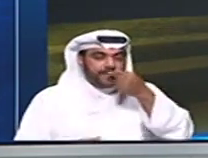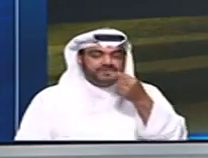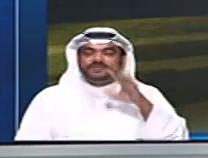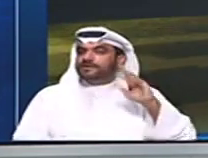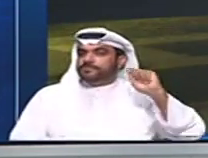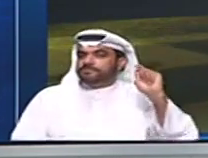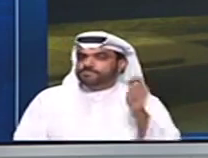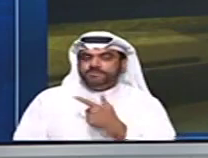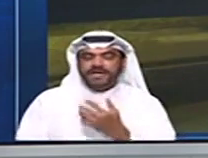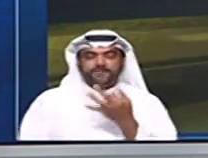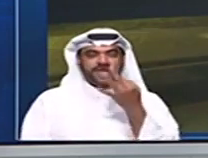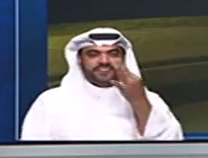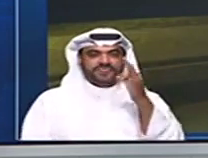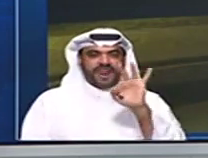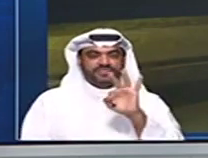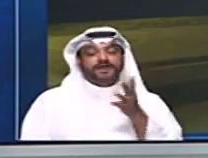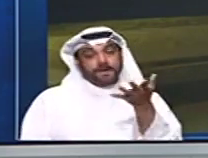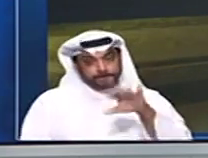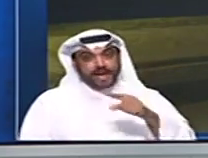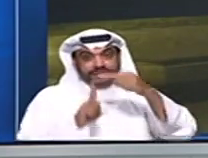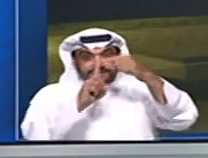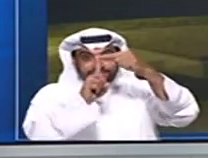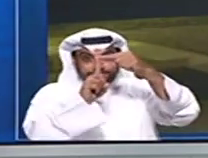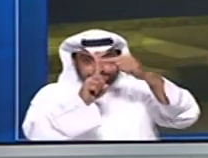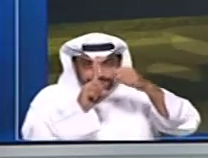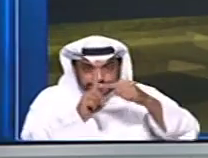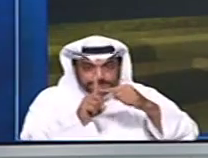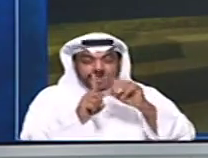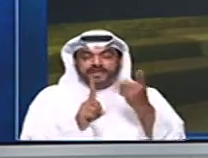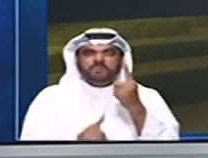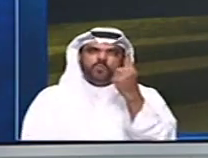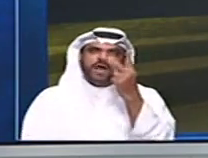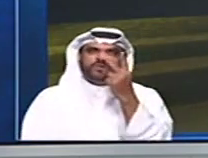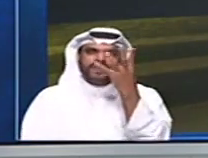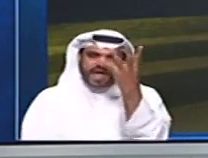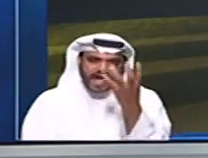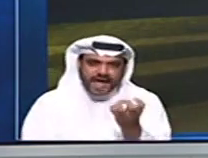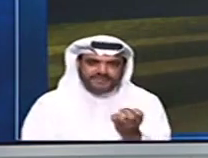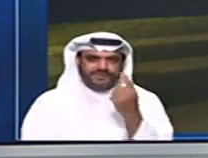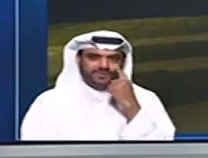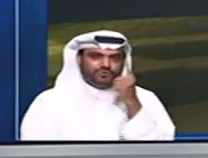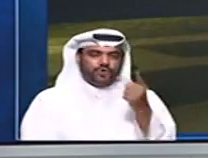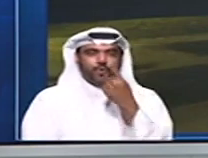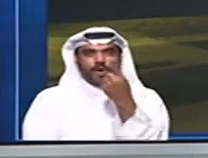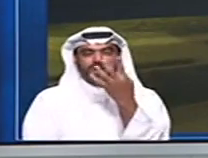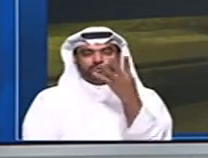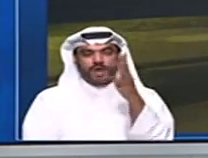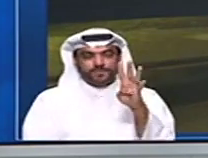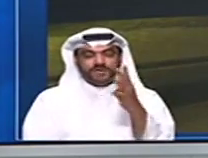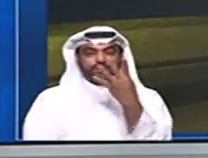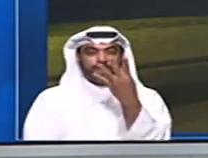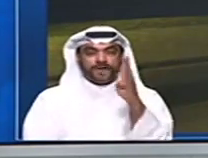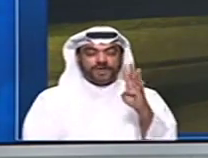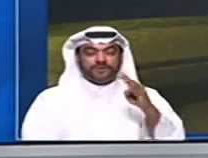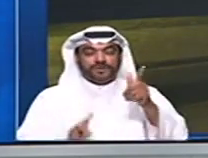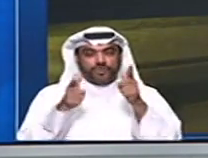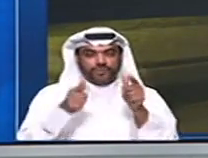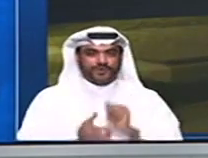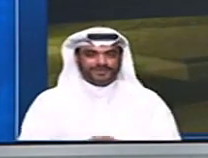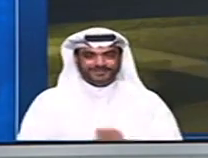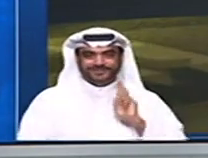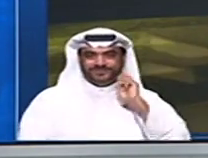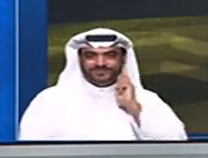متوقع انخفاض نسبي في درجات الحرارة ما دون الدرجة إلى 3 درجات مئوية ما بين 41 إلى 44 درجة مئوية.